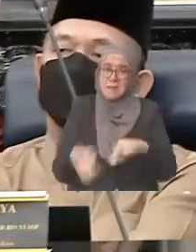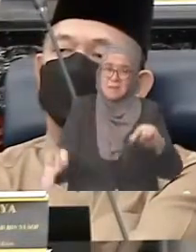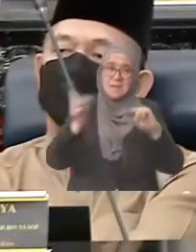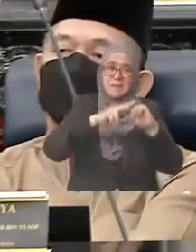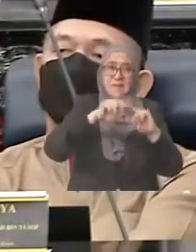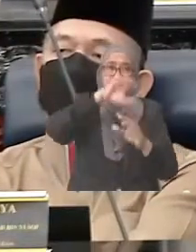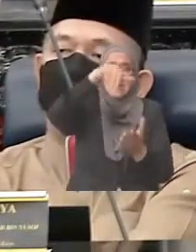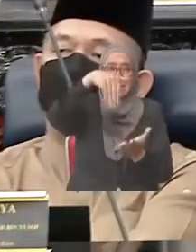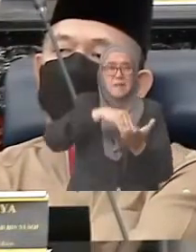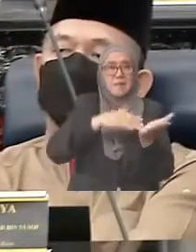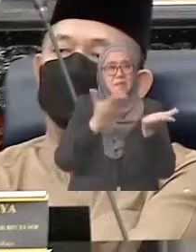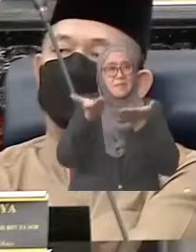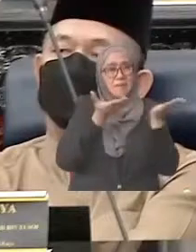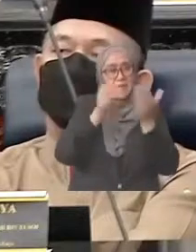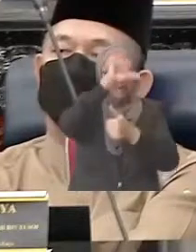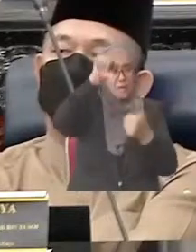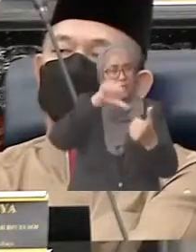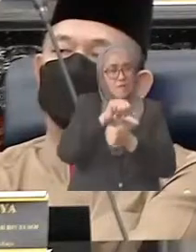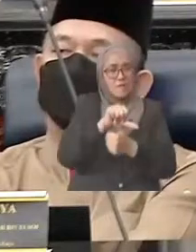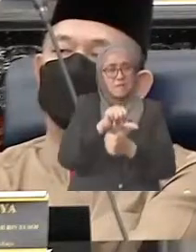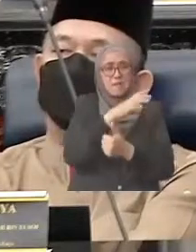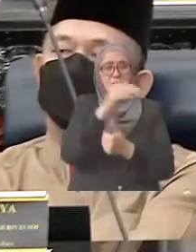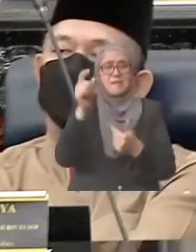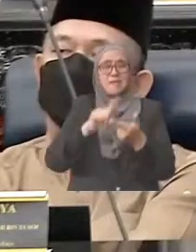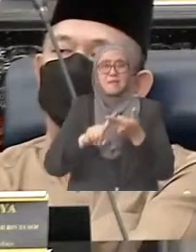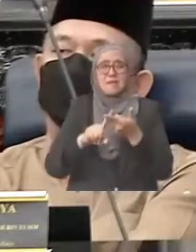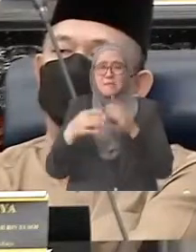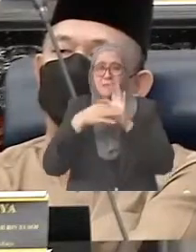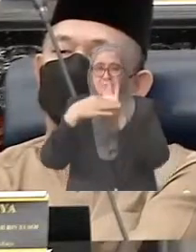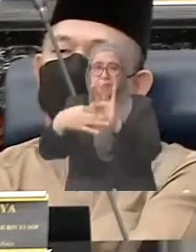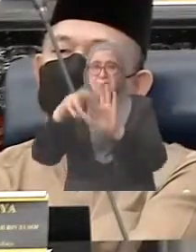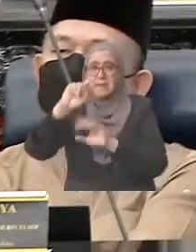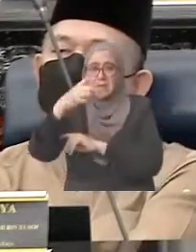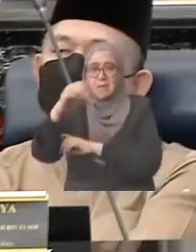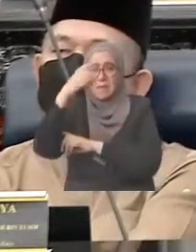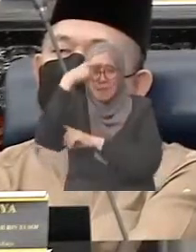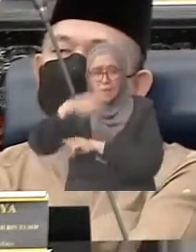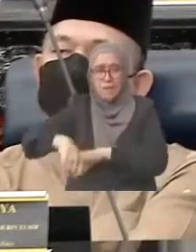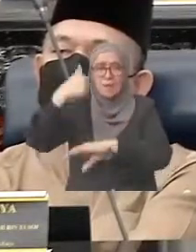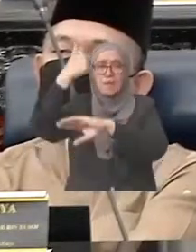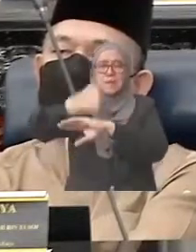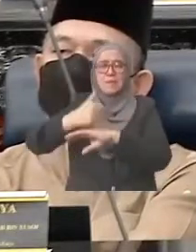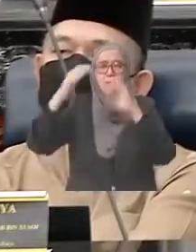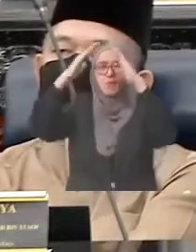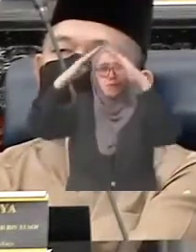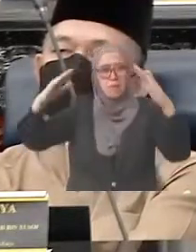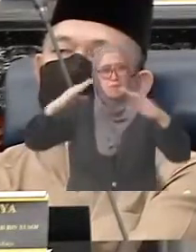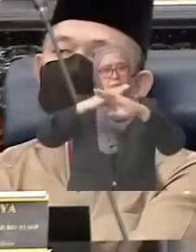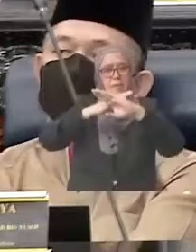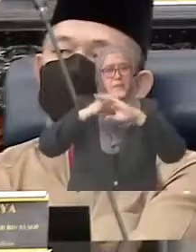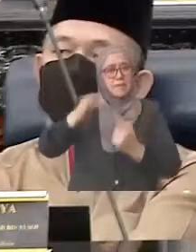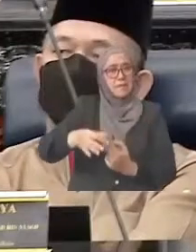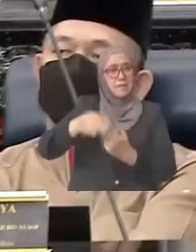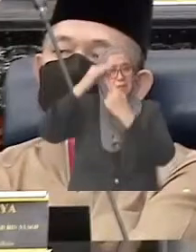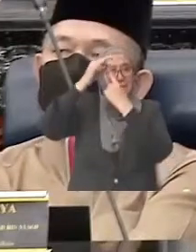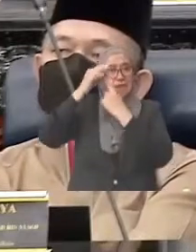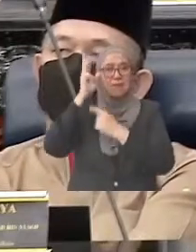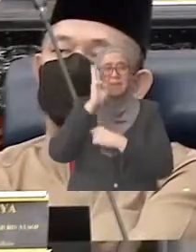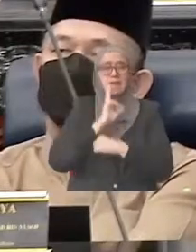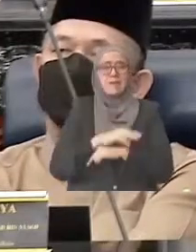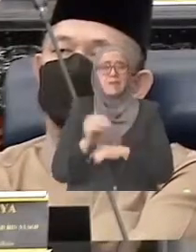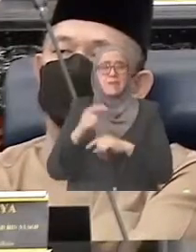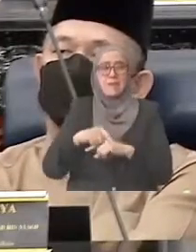bekerjasama dengan enjoy untuk meningkatkan bilangan rumah perlindungan khas wanita aspek kesehatan tentang